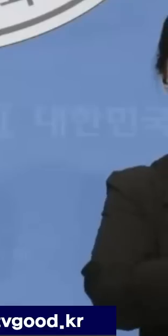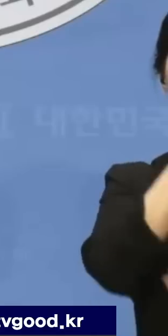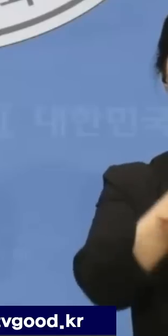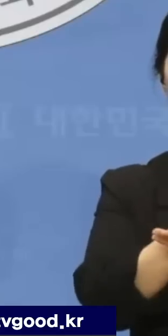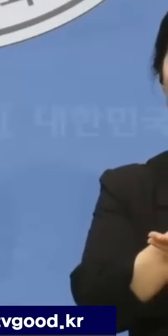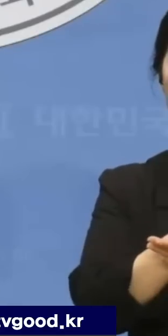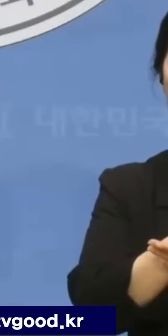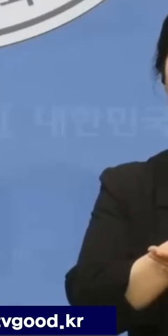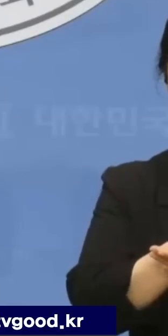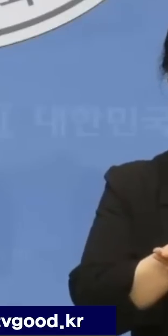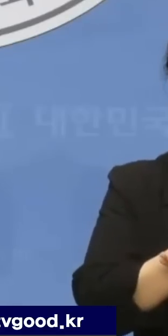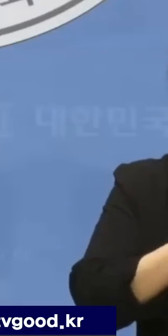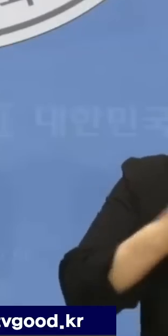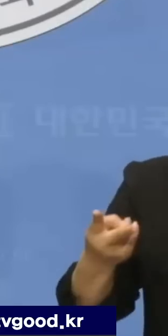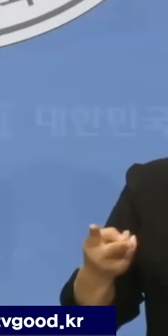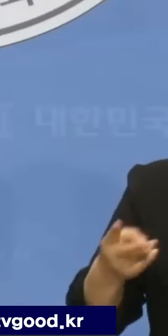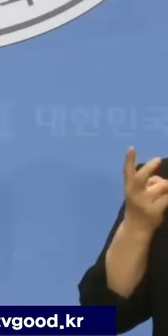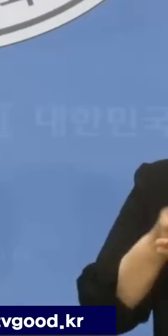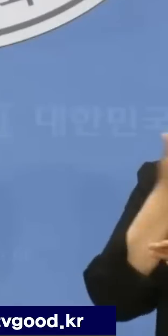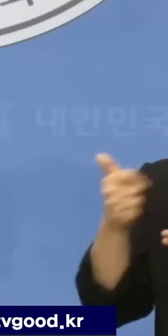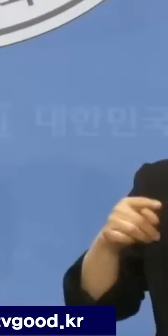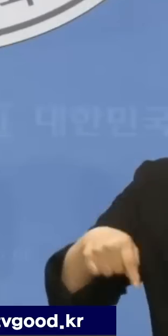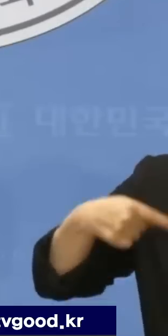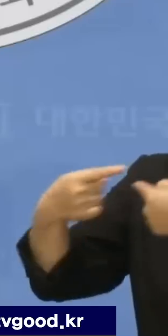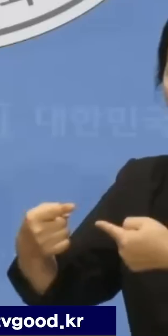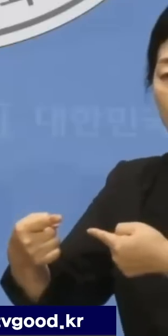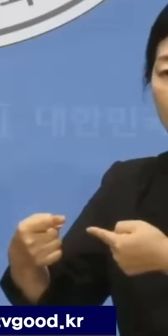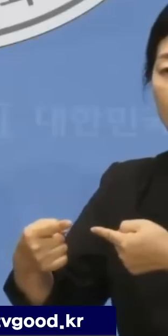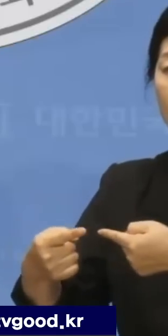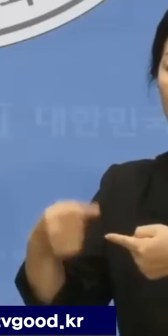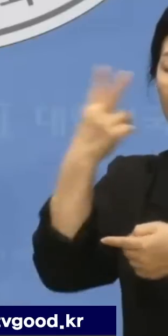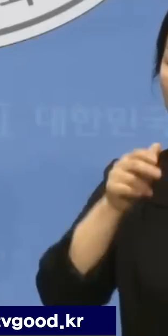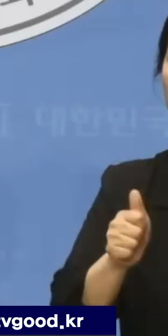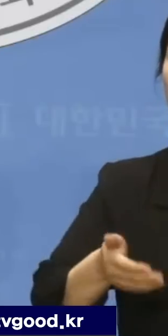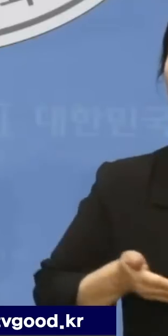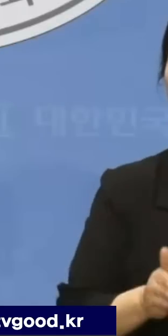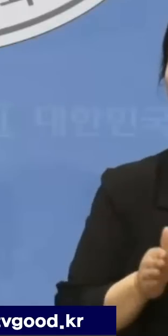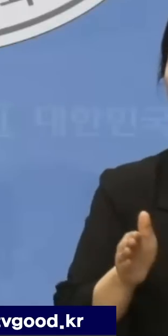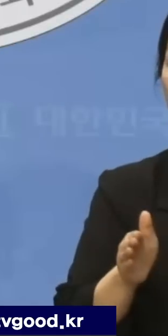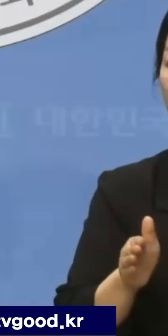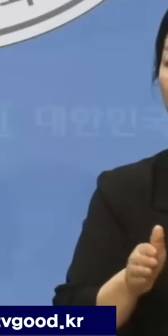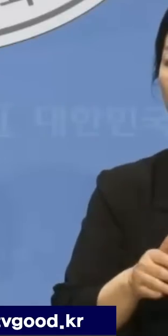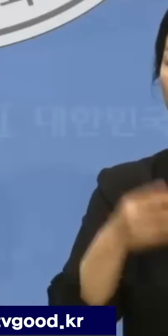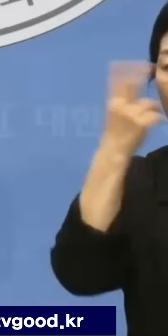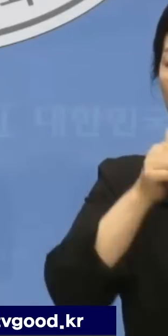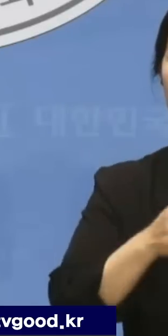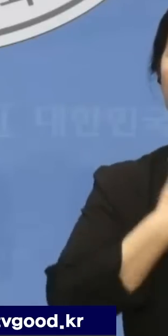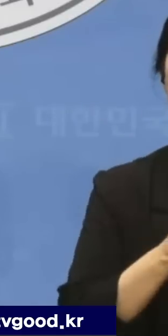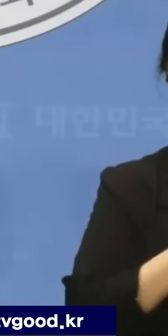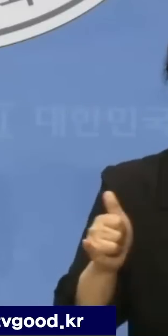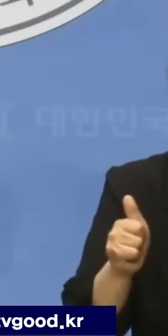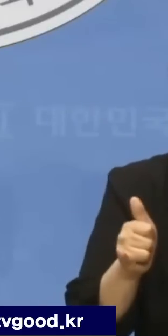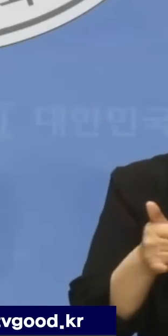서울 남부지검 금융증권 범죄 합동수사단 검사 출신이 가상 앞에 사기범에 변호를 맞는